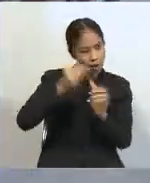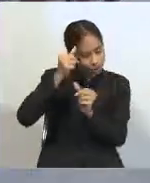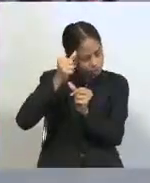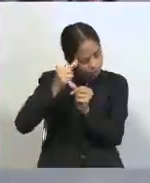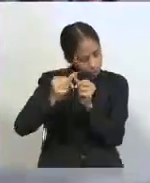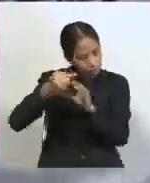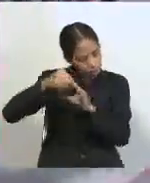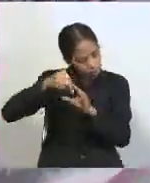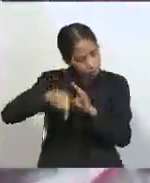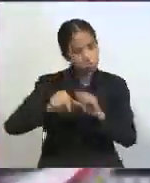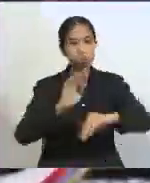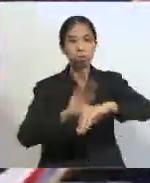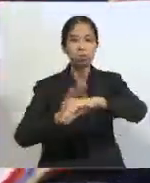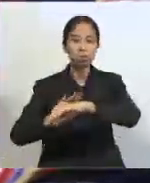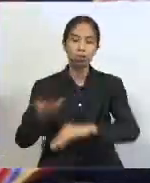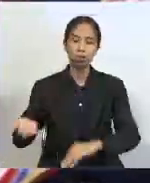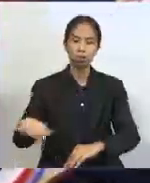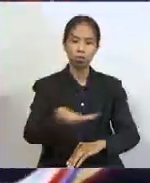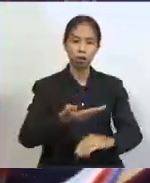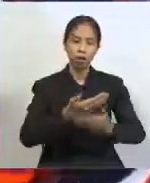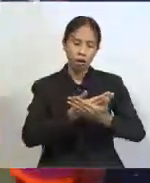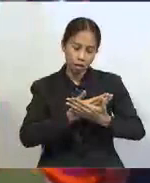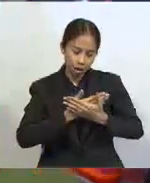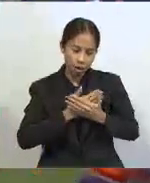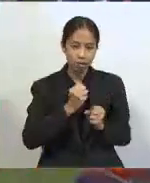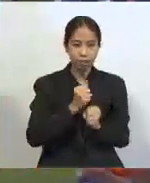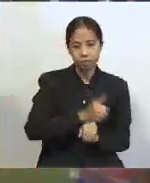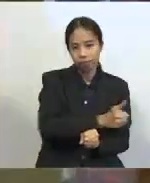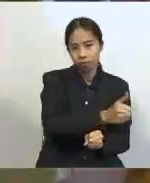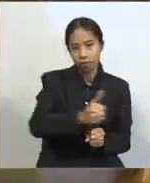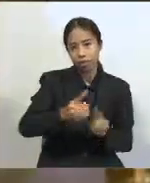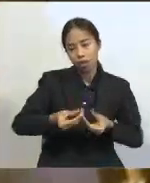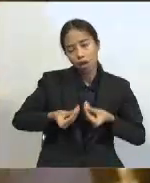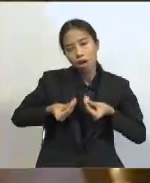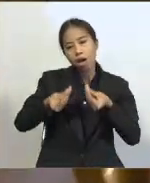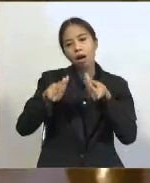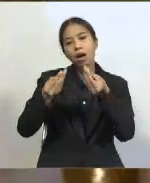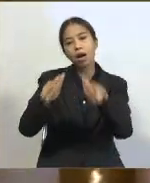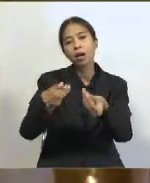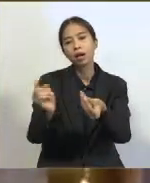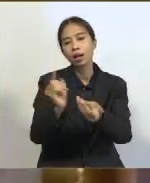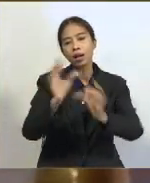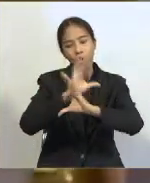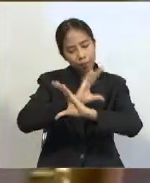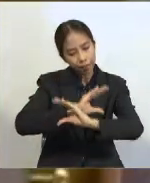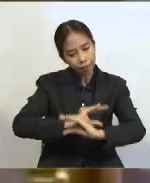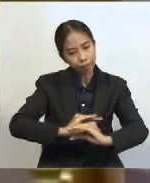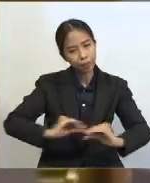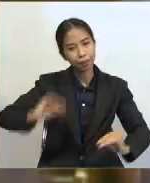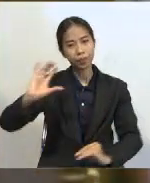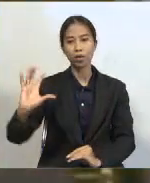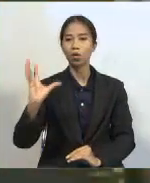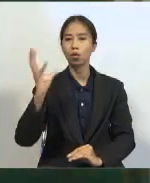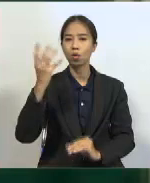คนรักกันและกันและทำความดีเพื่อผู้อื่นเพื่อให้สันติสุขเกิดขึ้นบนแผ่นดินโลก